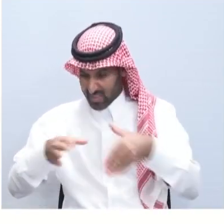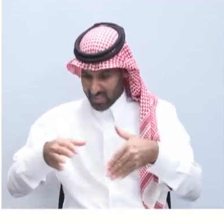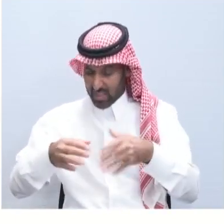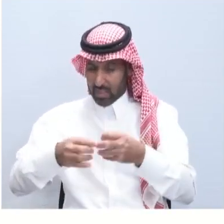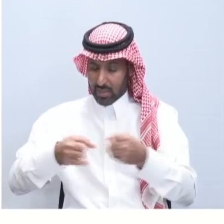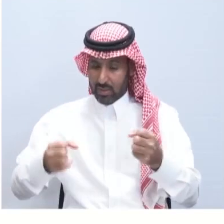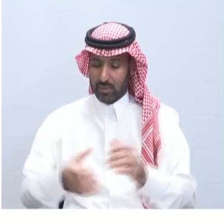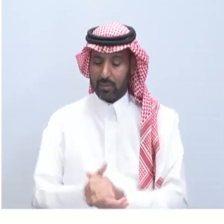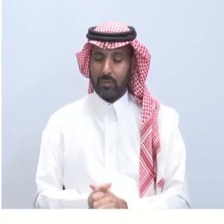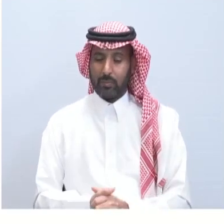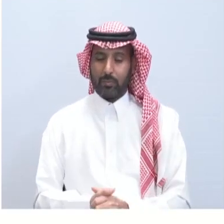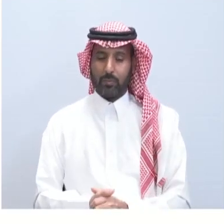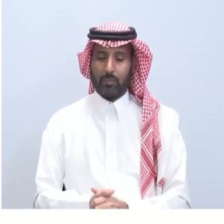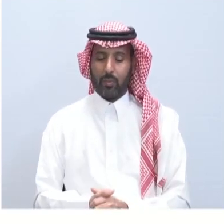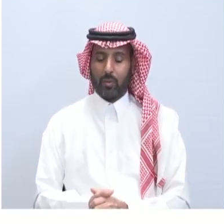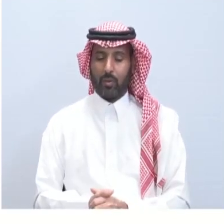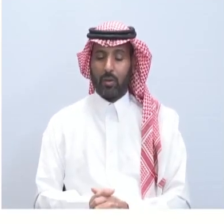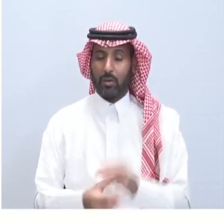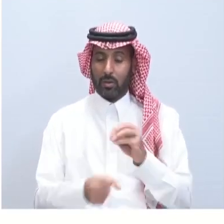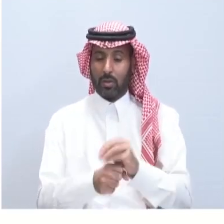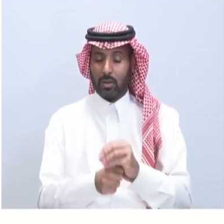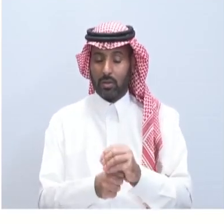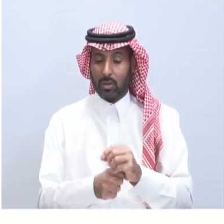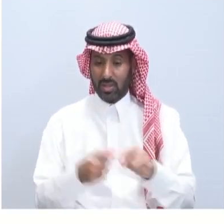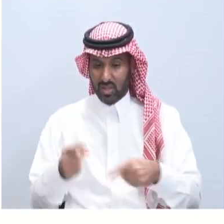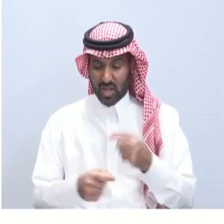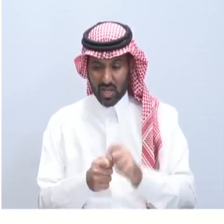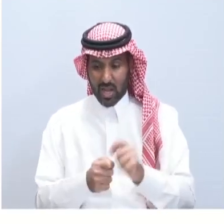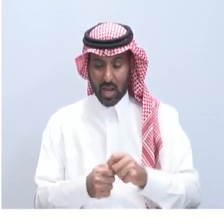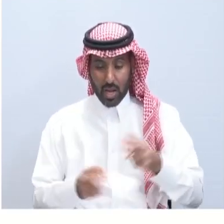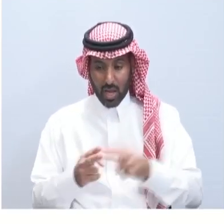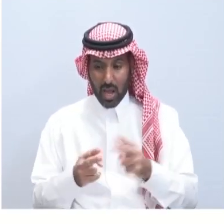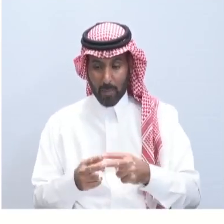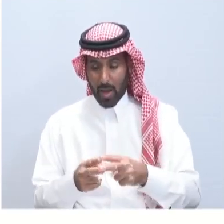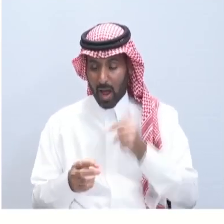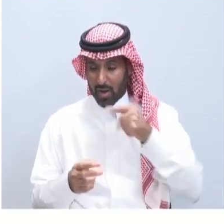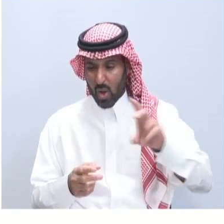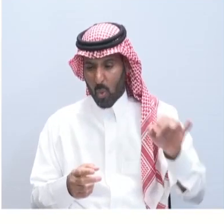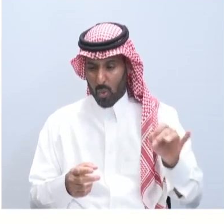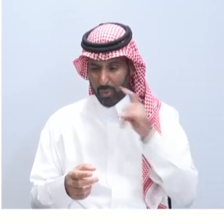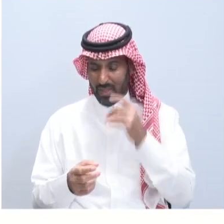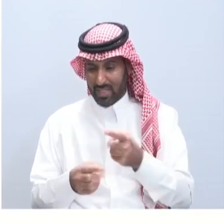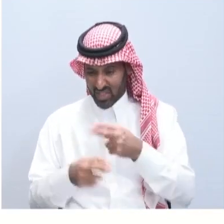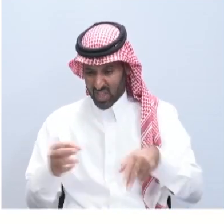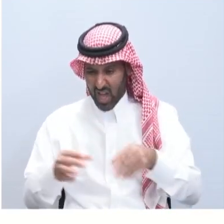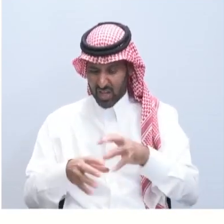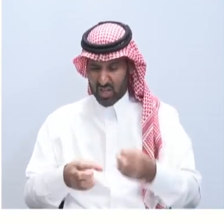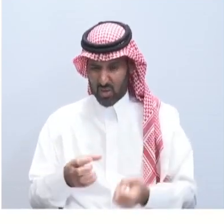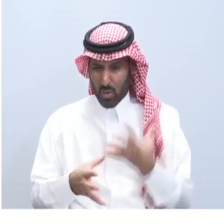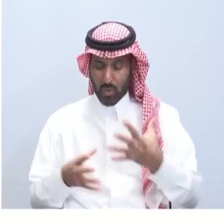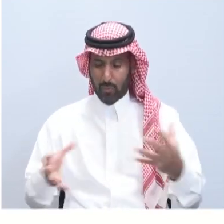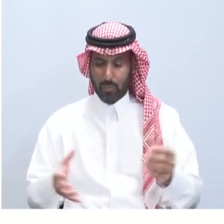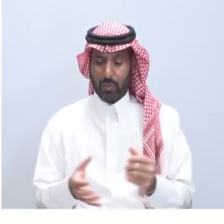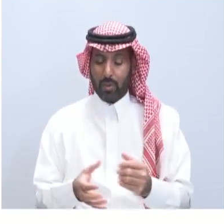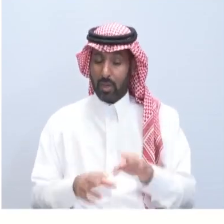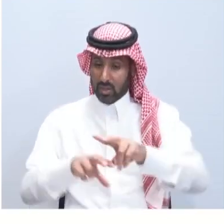الاندماج النووي ايضا تعرفنا على عمليه توليد الكهرباء النوويه وتعرفنا على الانشطار النووي واكتشاف